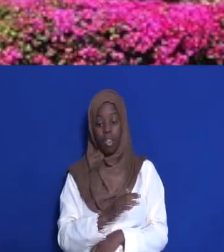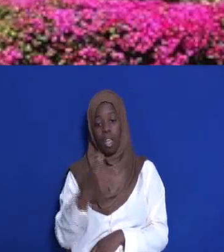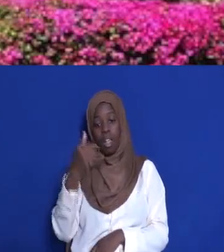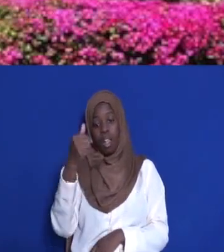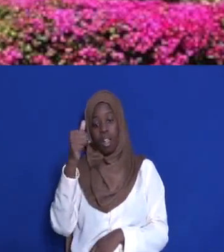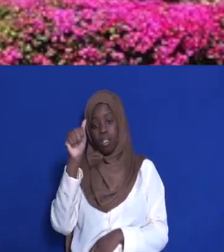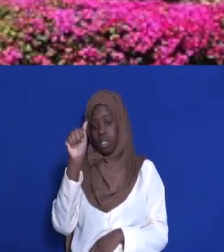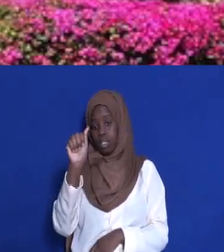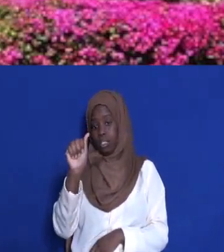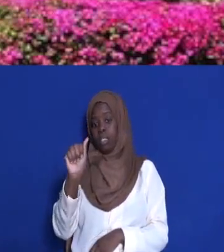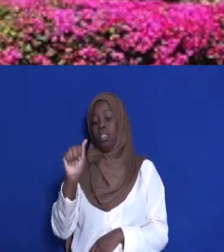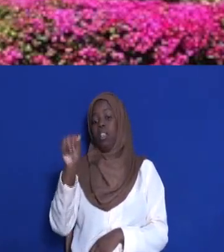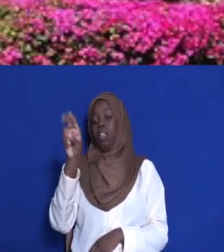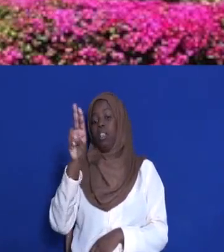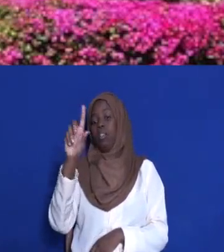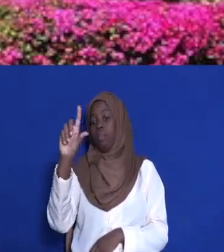Taula.